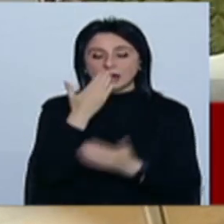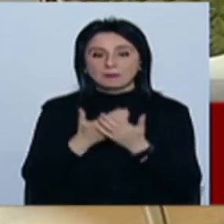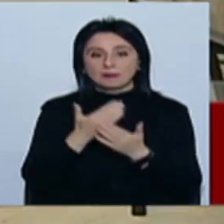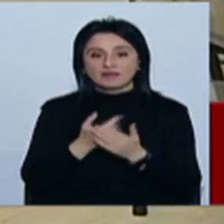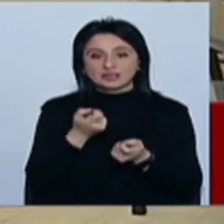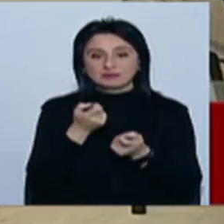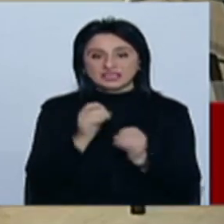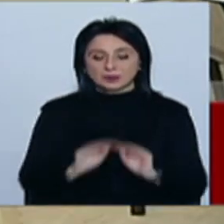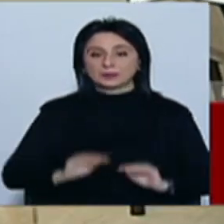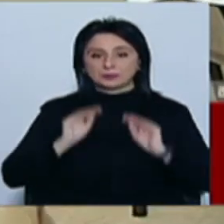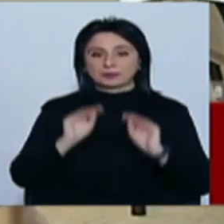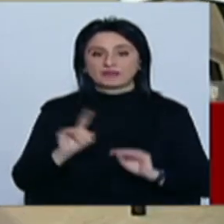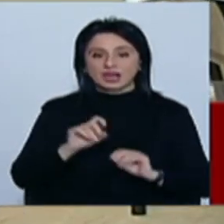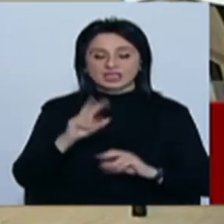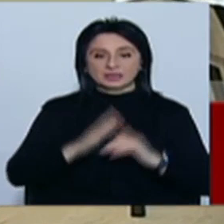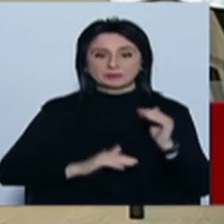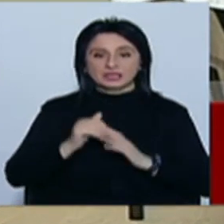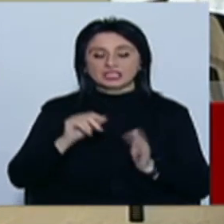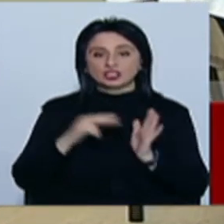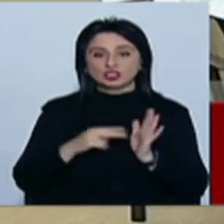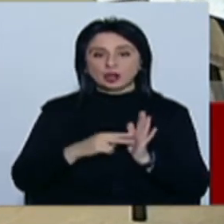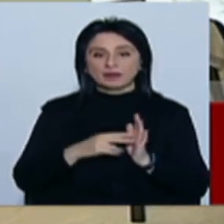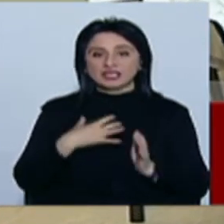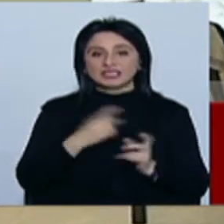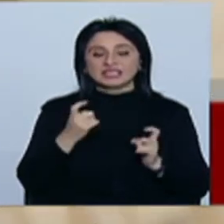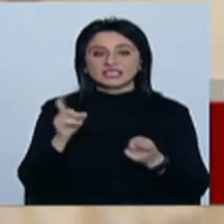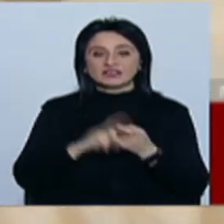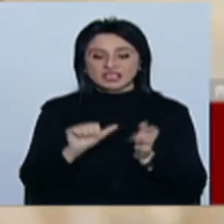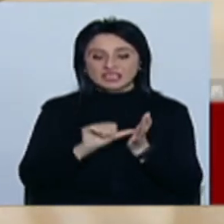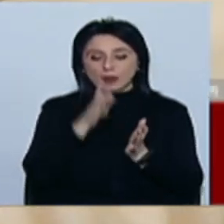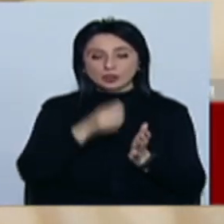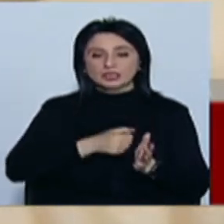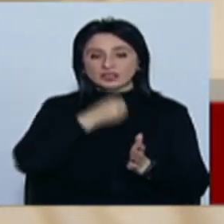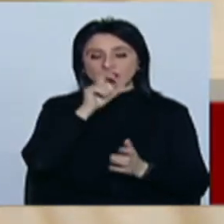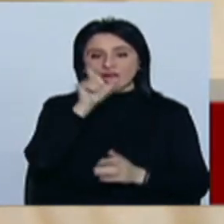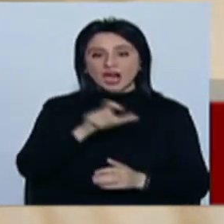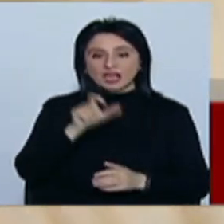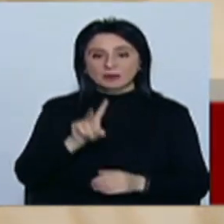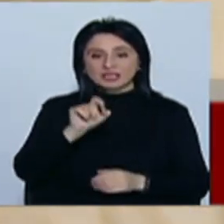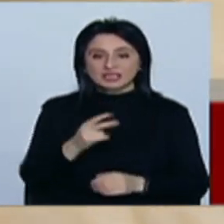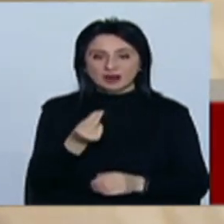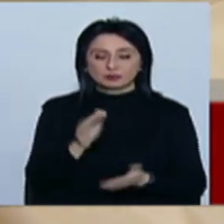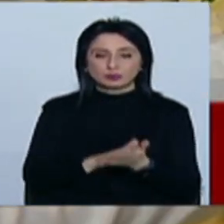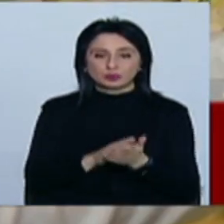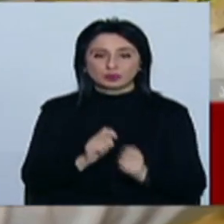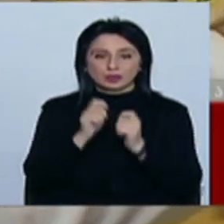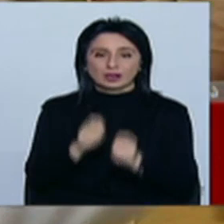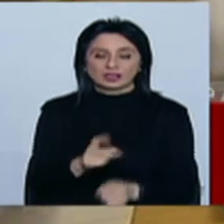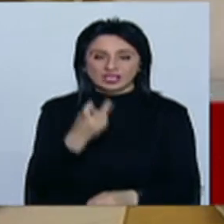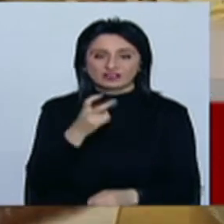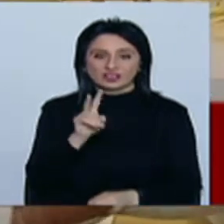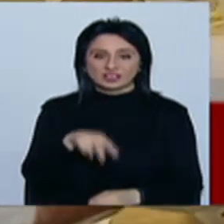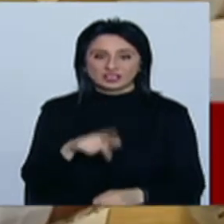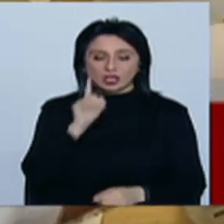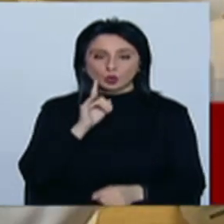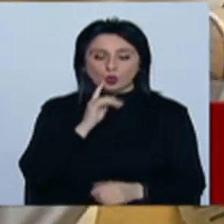მაჩვენებელმა მცირედით მოიმატა, რაც სპეციალისტების შეფასებით ძირითადად 60 წელს გადაცილებული ადამიანებისთვის ფულადი წახალისების შემოღების